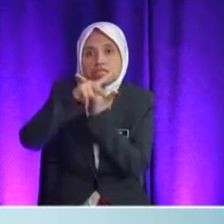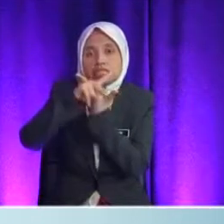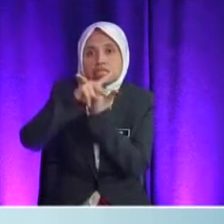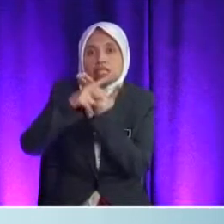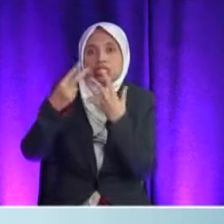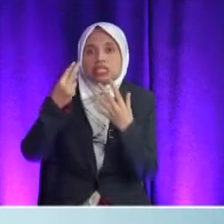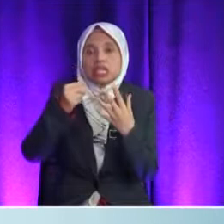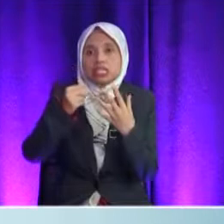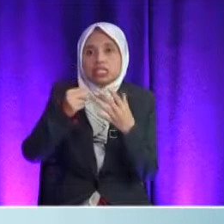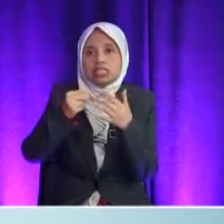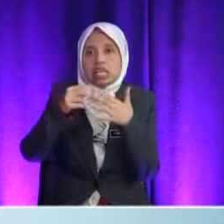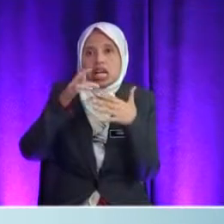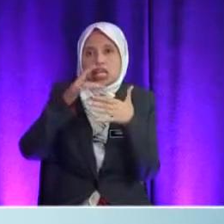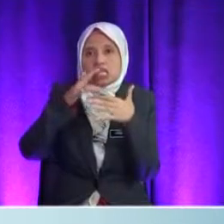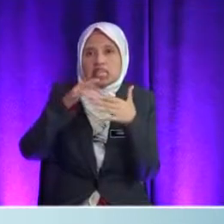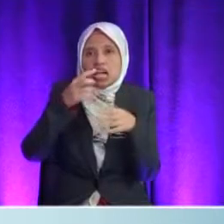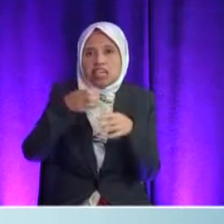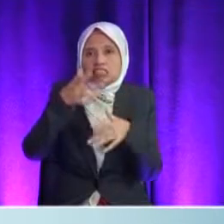saya juga